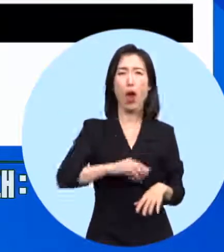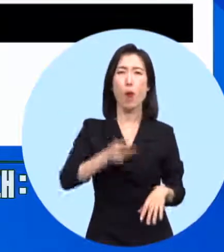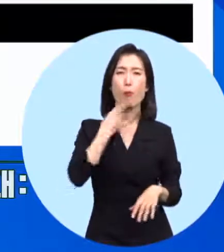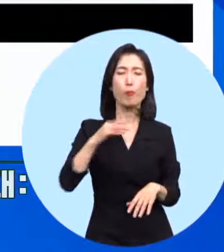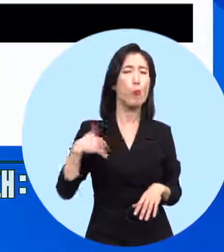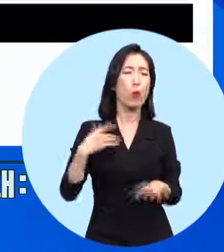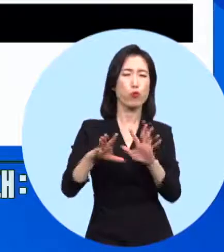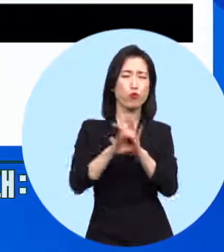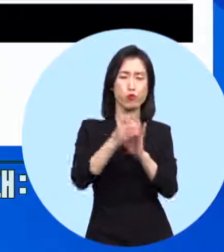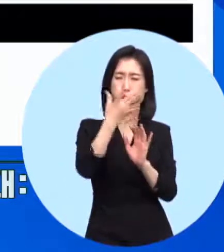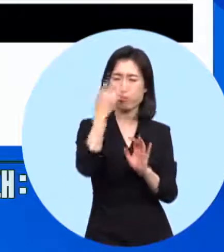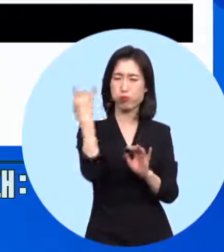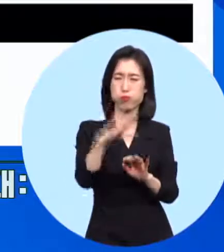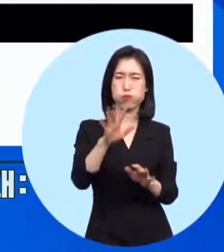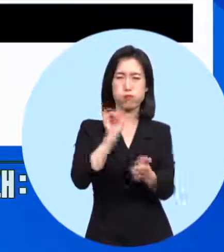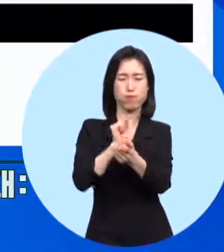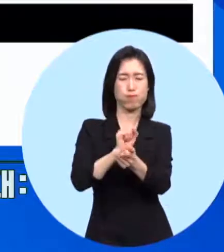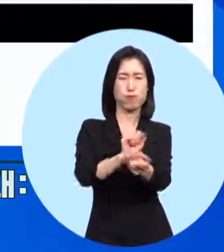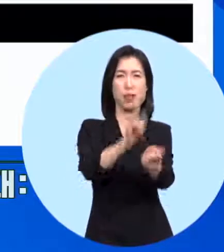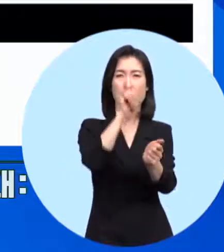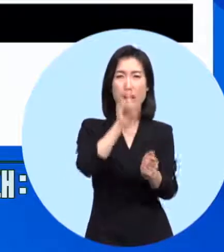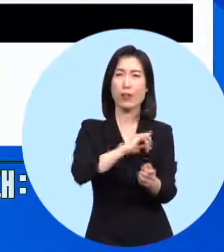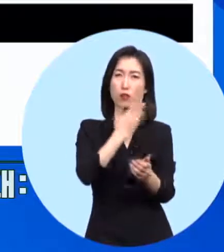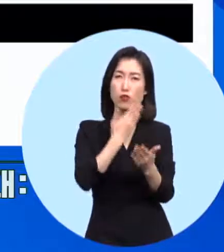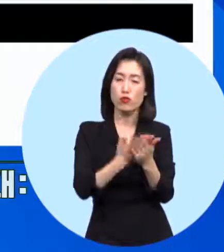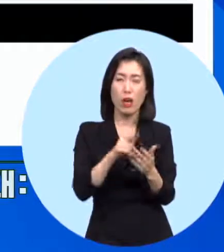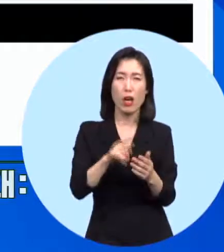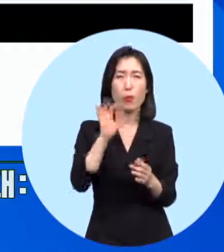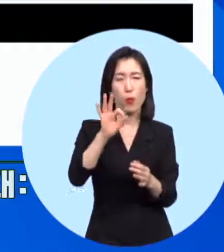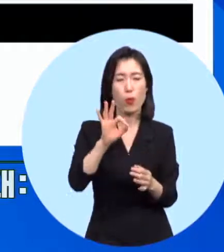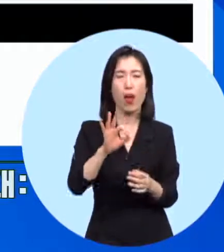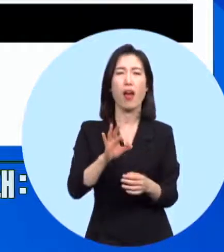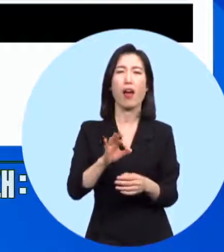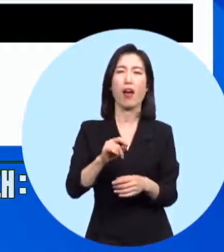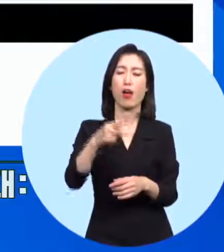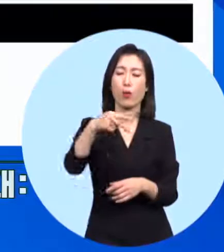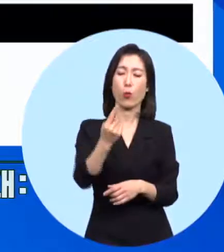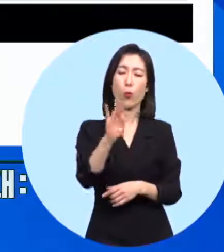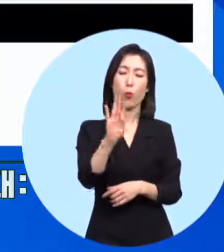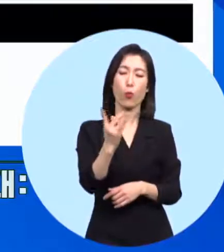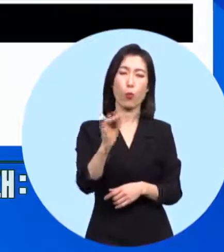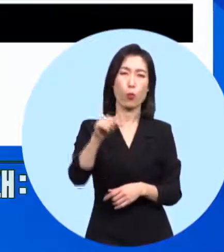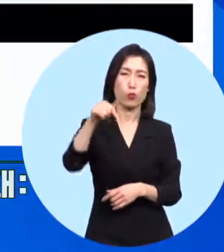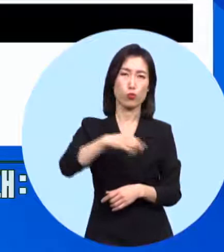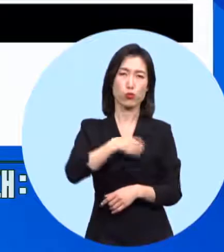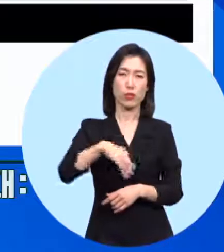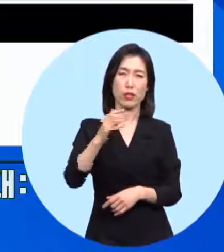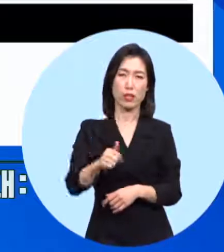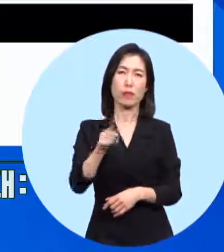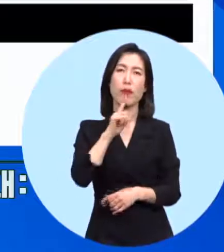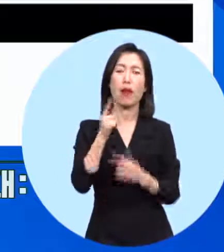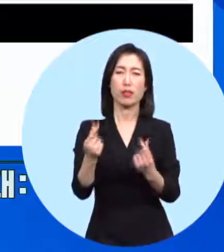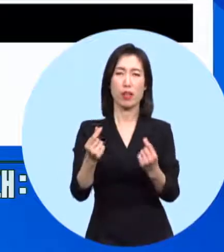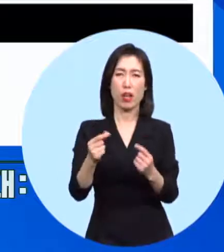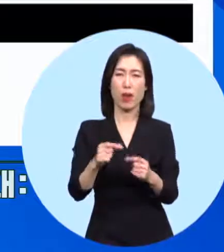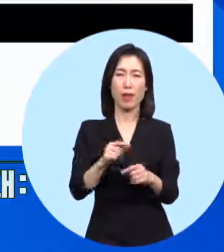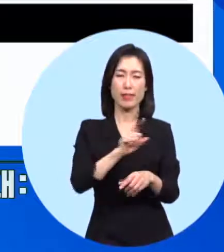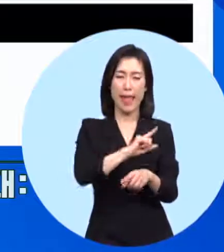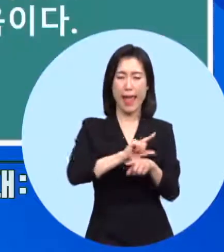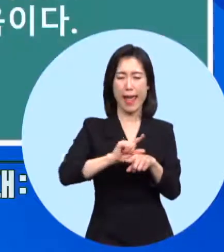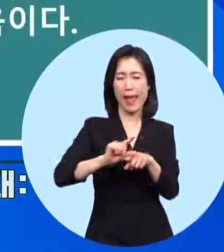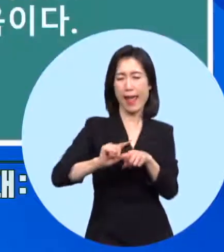도봉구청장님께서 하시는 기초자치단체입니다. 그래서 바이러스와의 최일선,